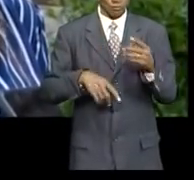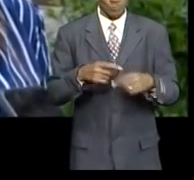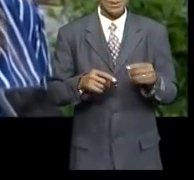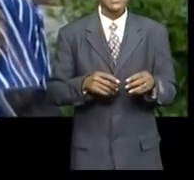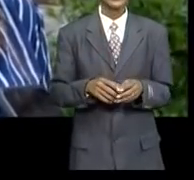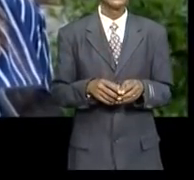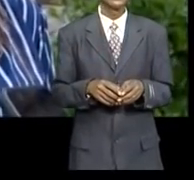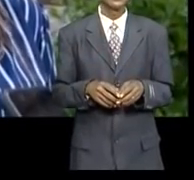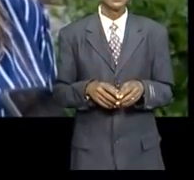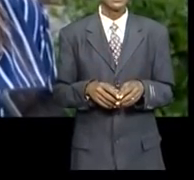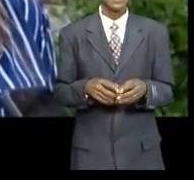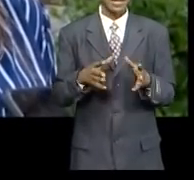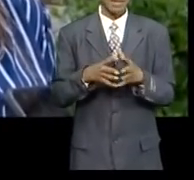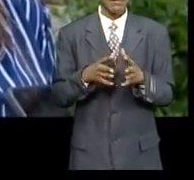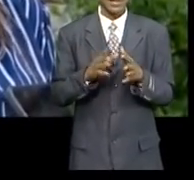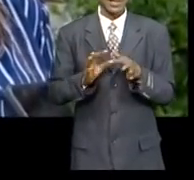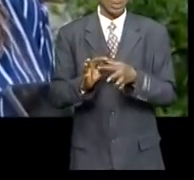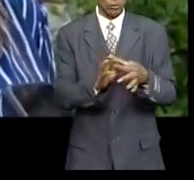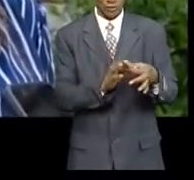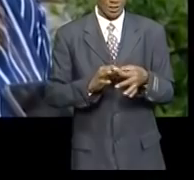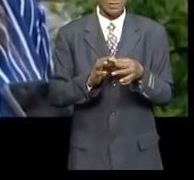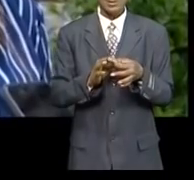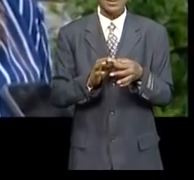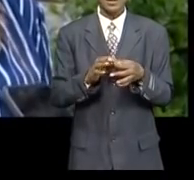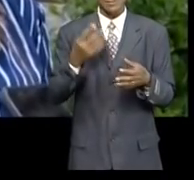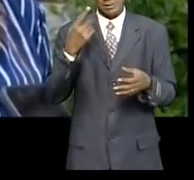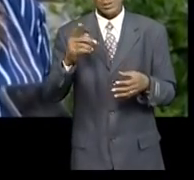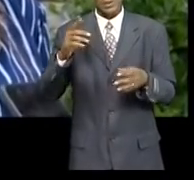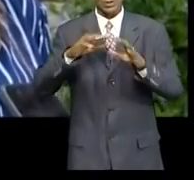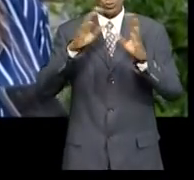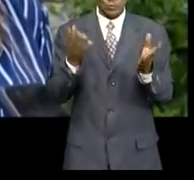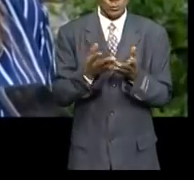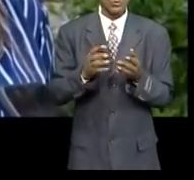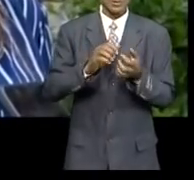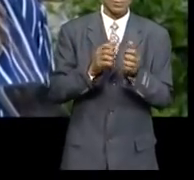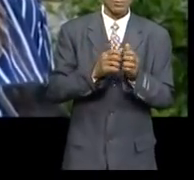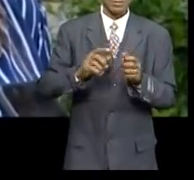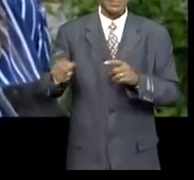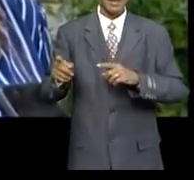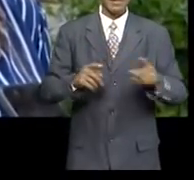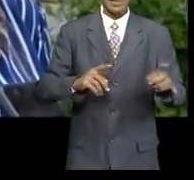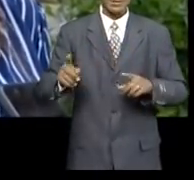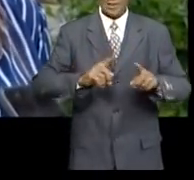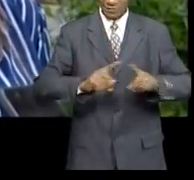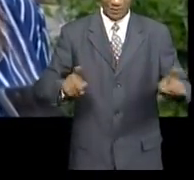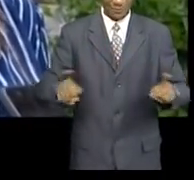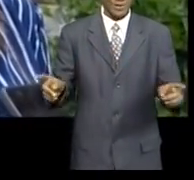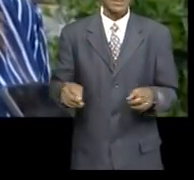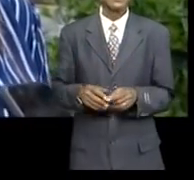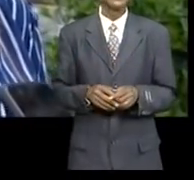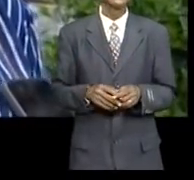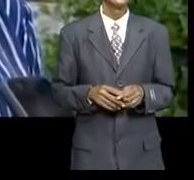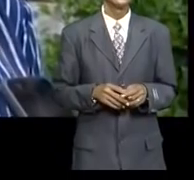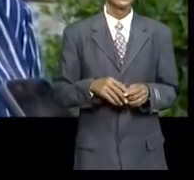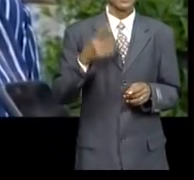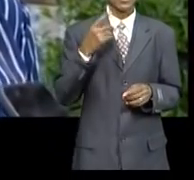proche, avec la cohérence des secteurs, la cohérence des politiques et l'aménagement du territoire qui va aussi entrer dans la danse, nous pourrons trouver